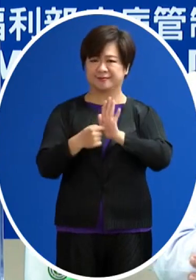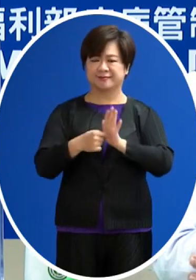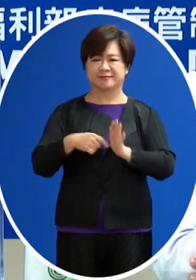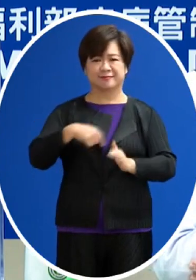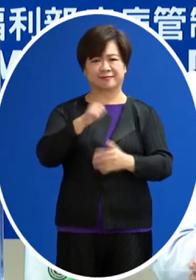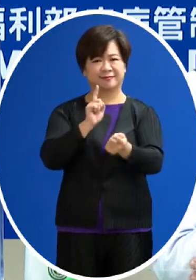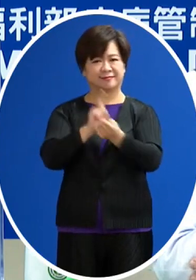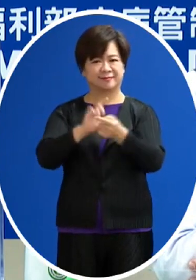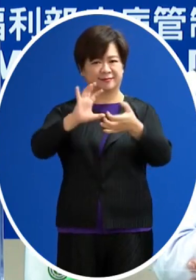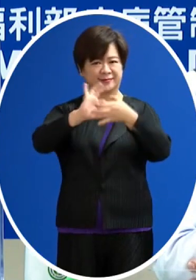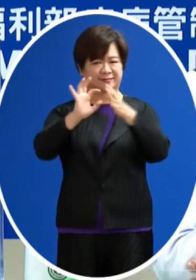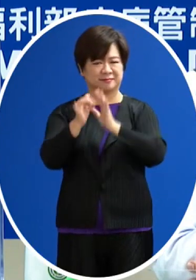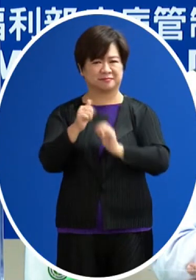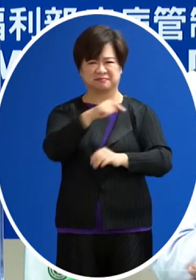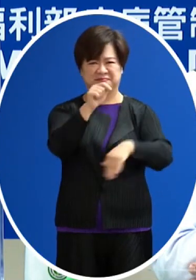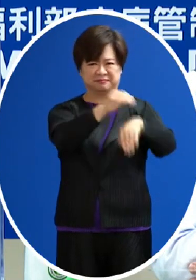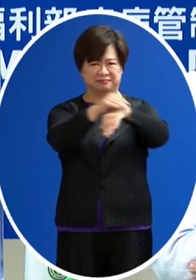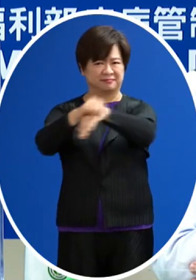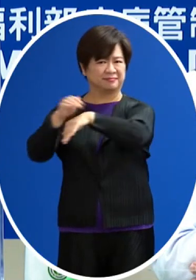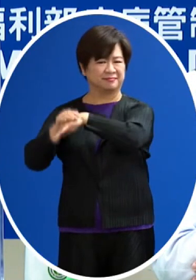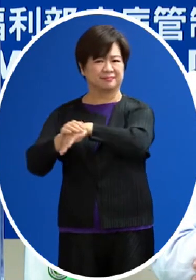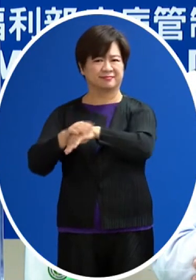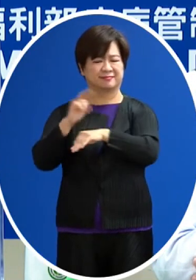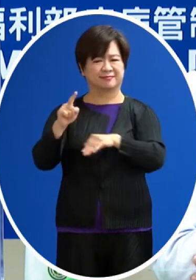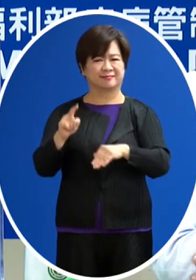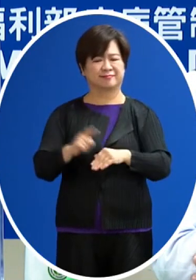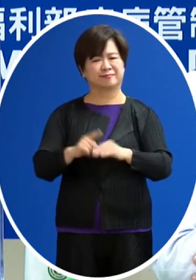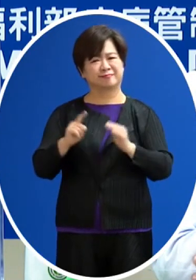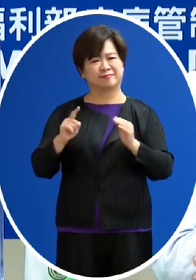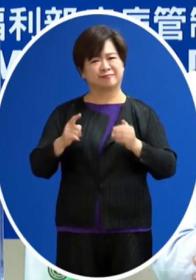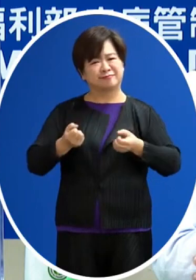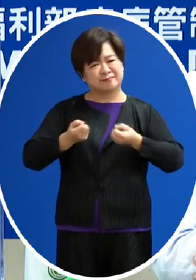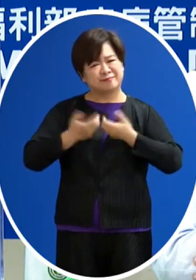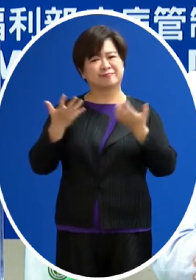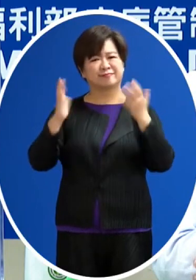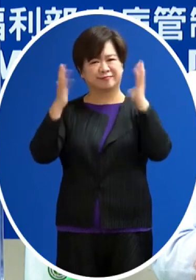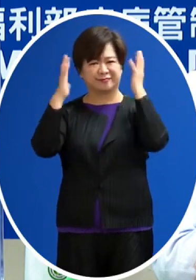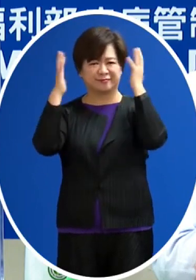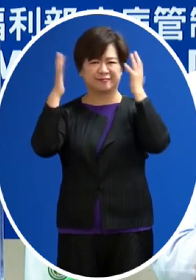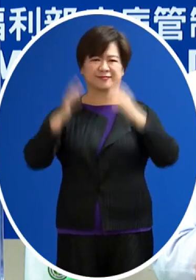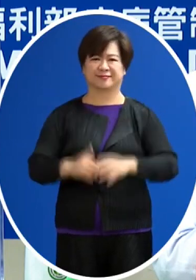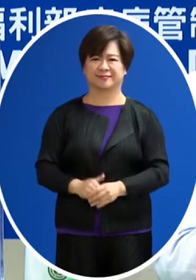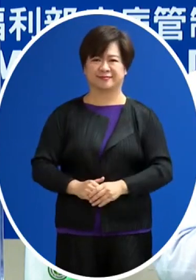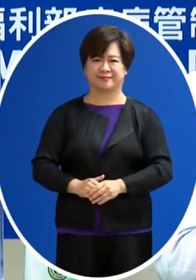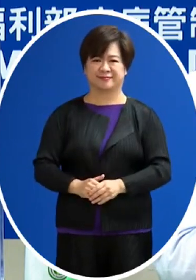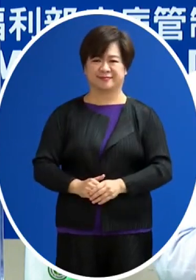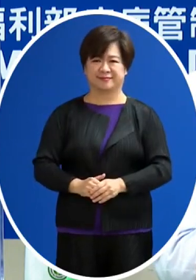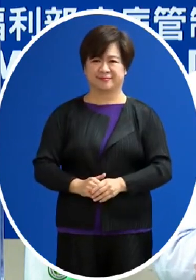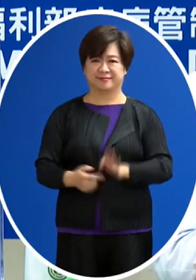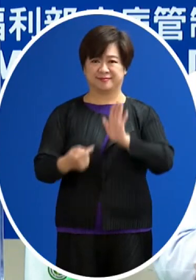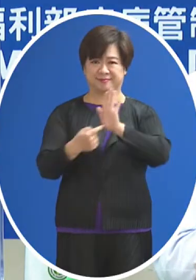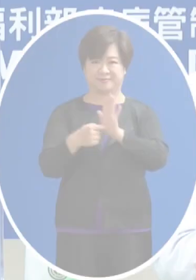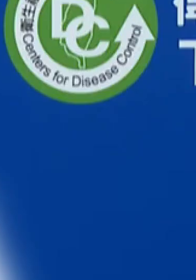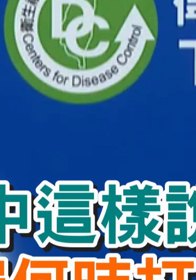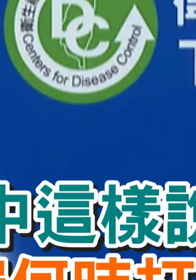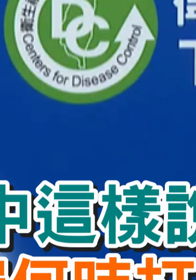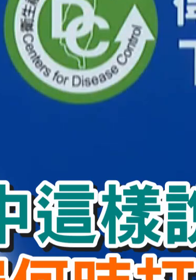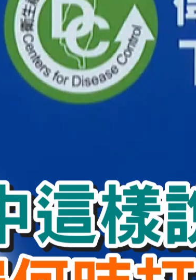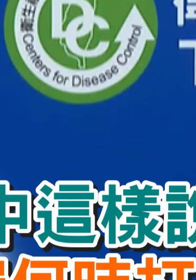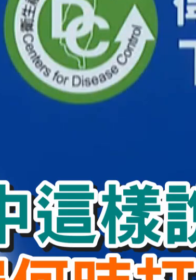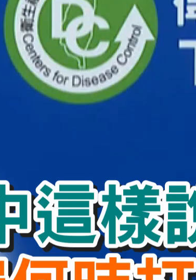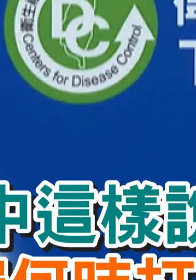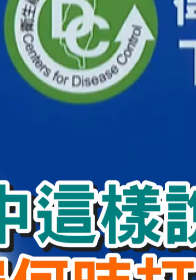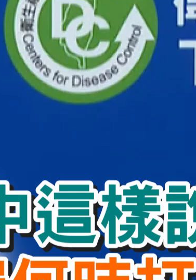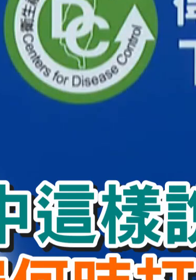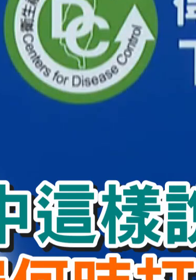样的一个奥运英雄跟奥运这样的一个节庆，我们表示我们的心有同感。这个礼拜